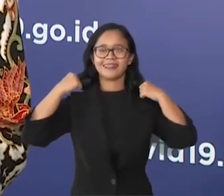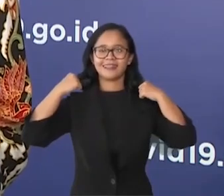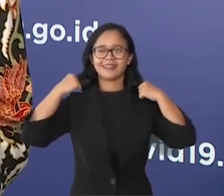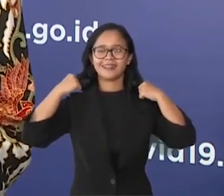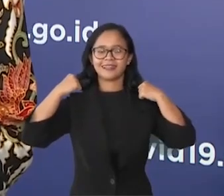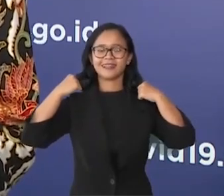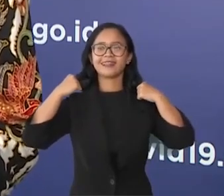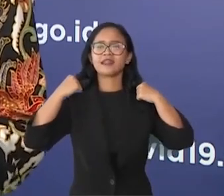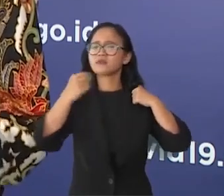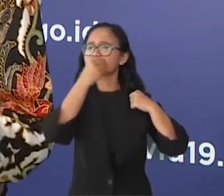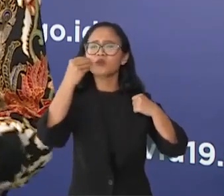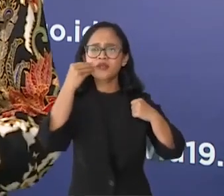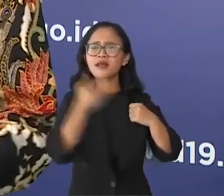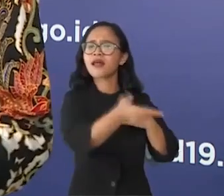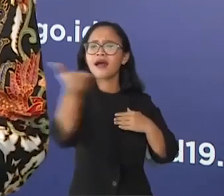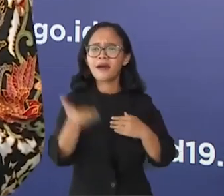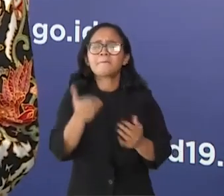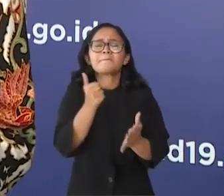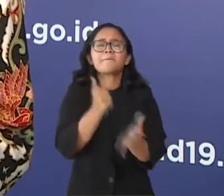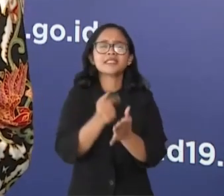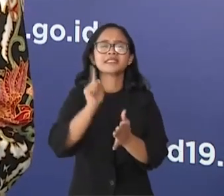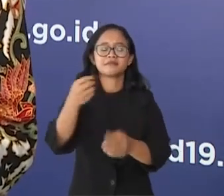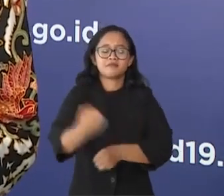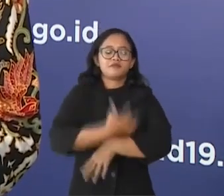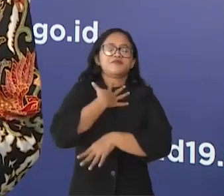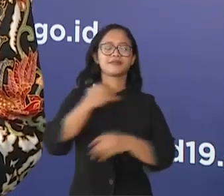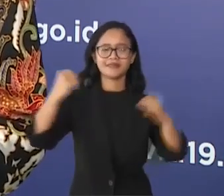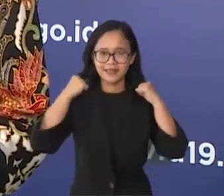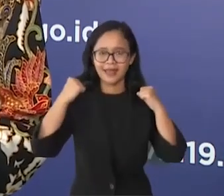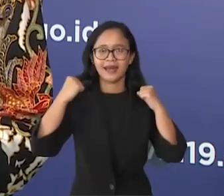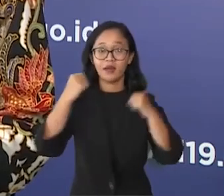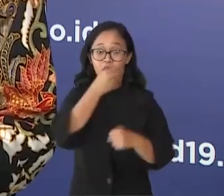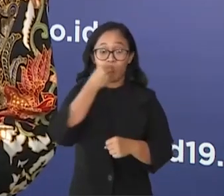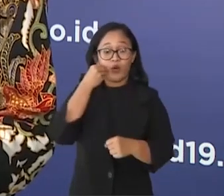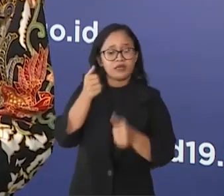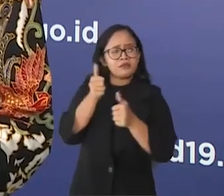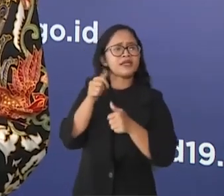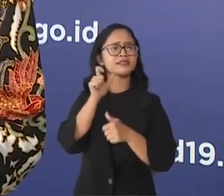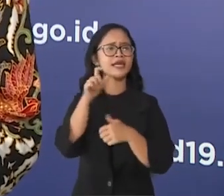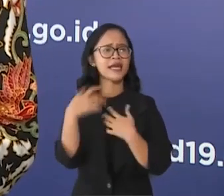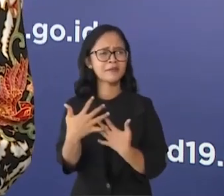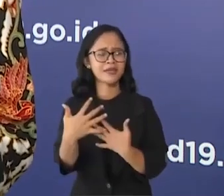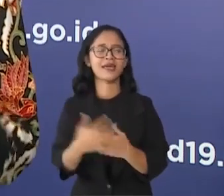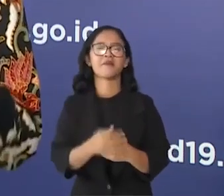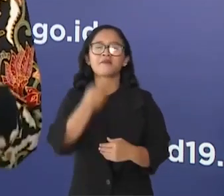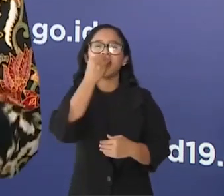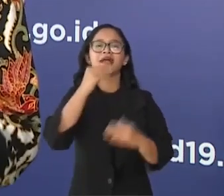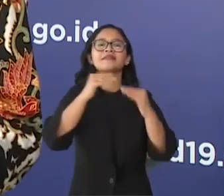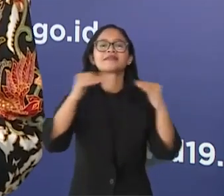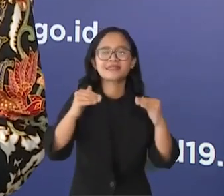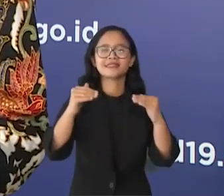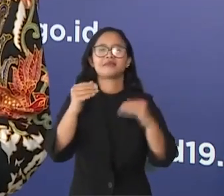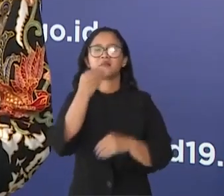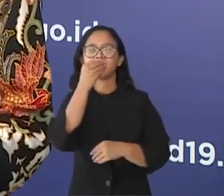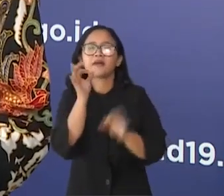tasihu, berpuasalah, niscaya akan melahirkan kesehatan. Puasa yang benar dengan makanan seimbang, menu